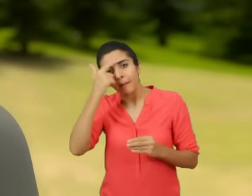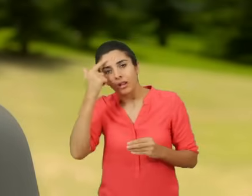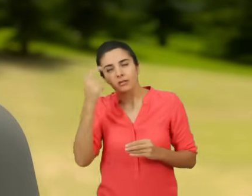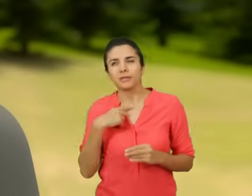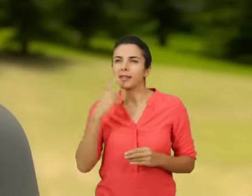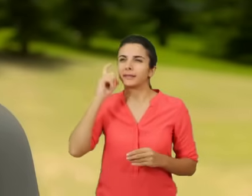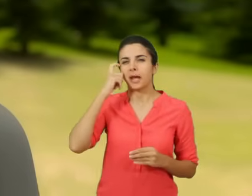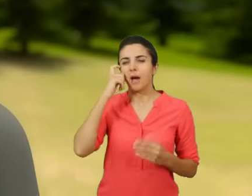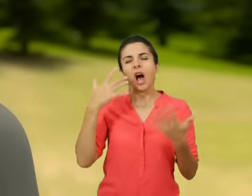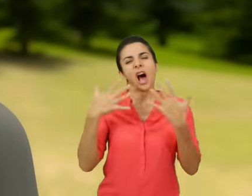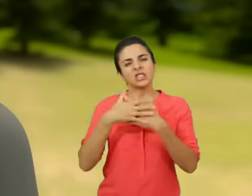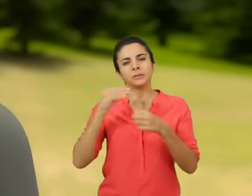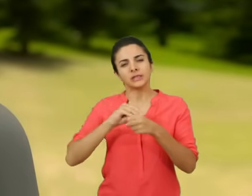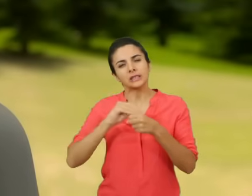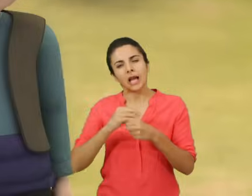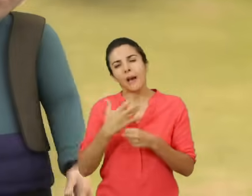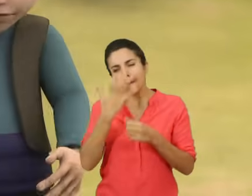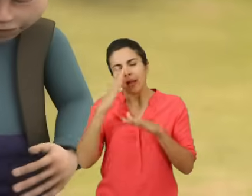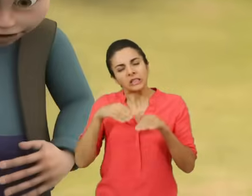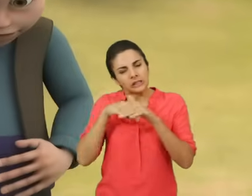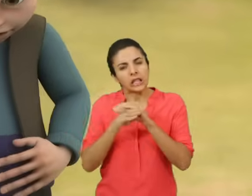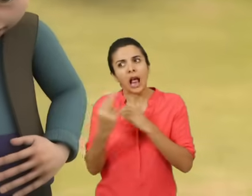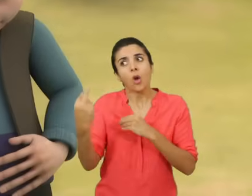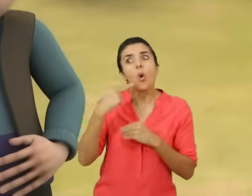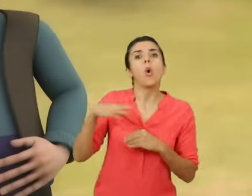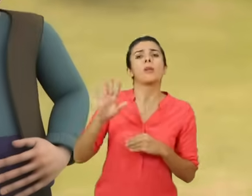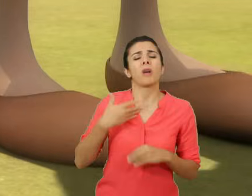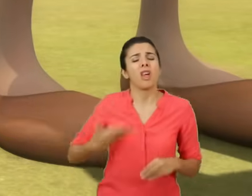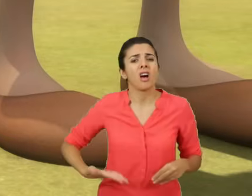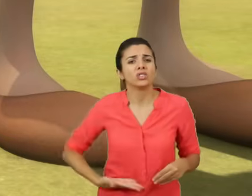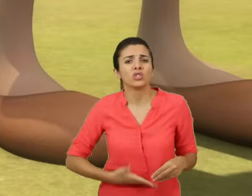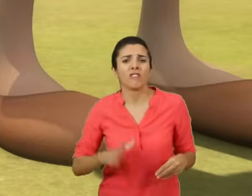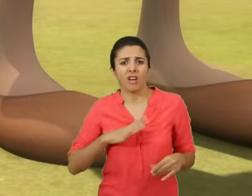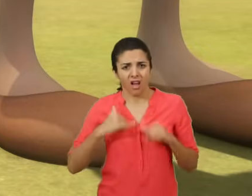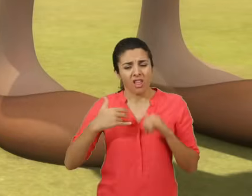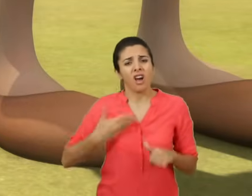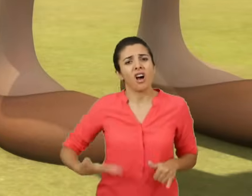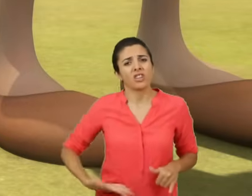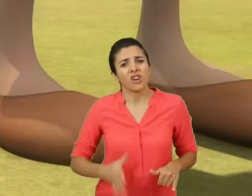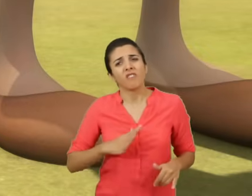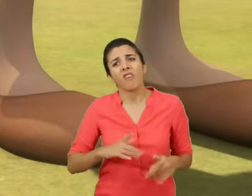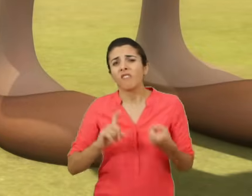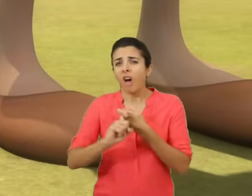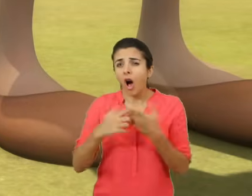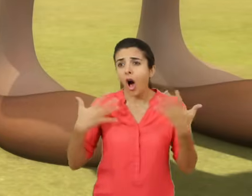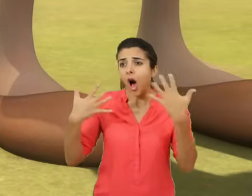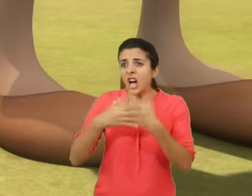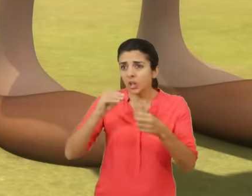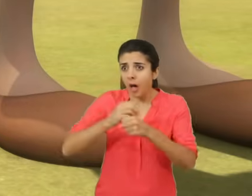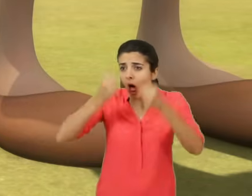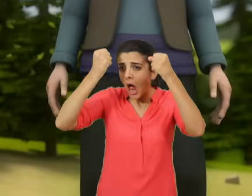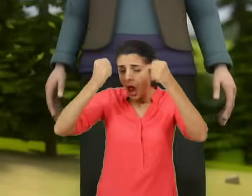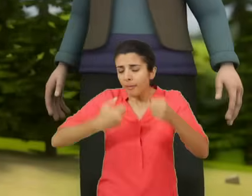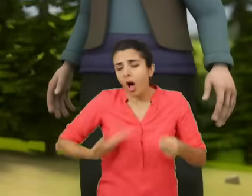Bence de akşama kadar gözlerine görünmeyelim. Ben acıktım. Ben de. Ayrıca akşama kadar beklersek açlıktan